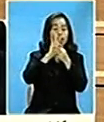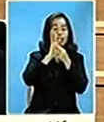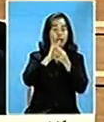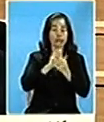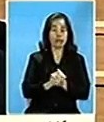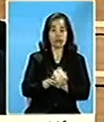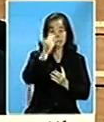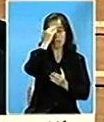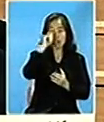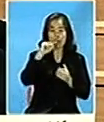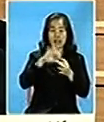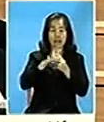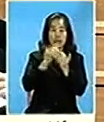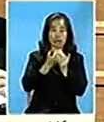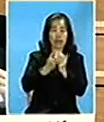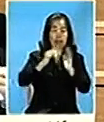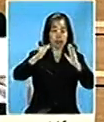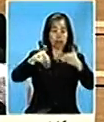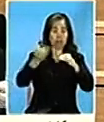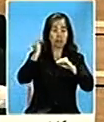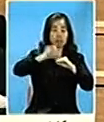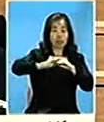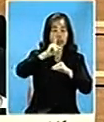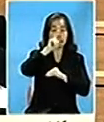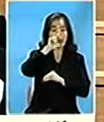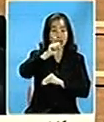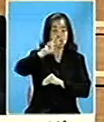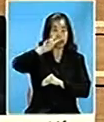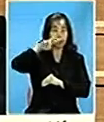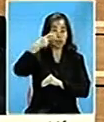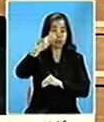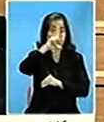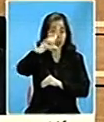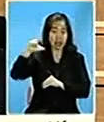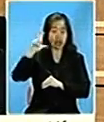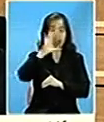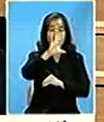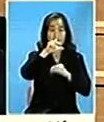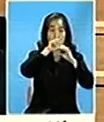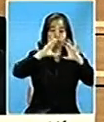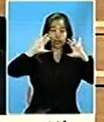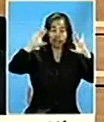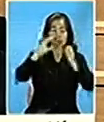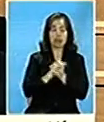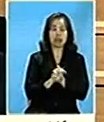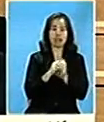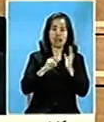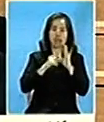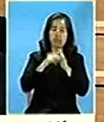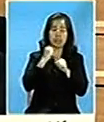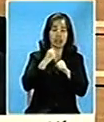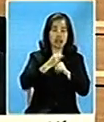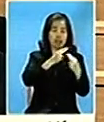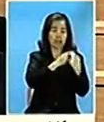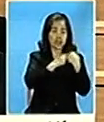การเพิ่มรายได้ 120,000 ล้านบาทอย่าเป็นการเพิ่มรายได้โดยสร้างภาระ